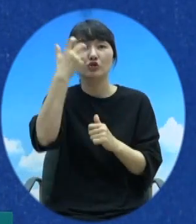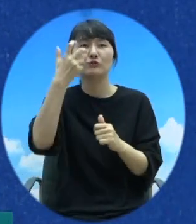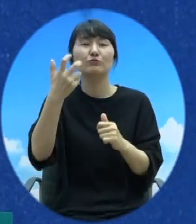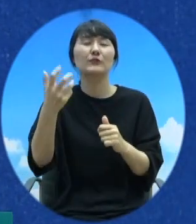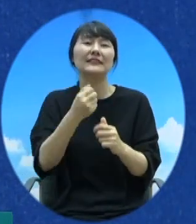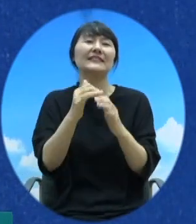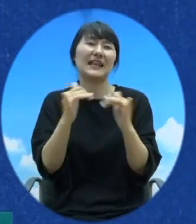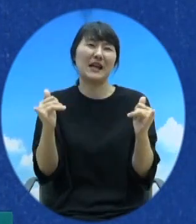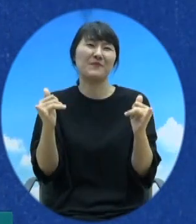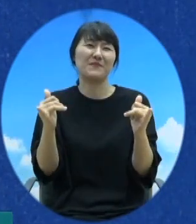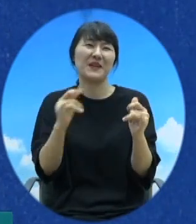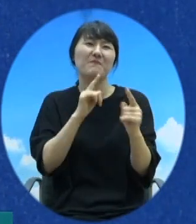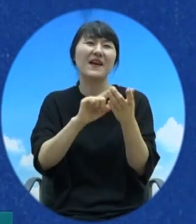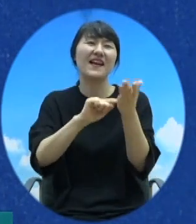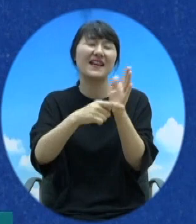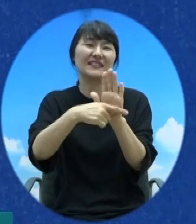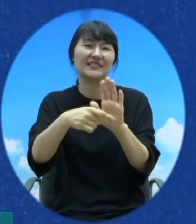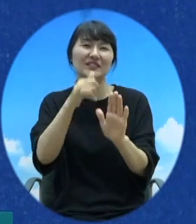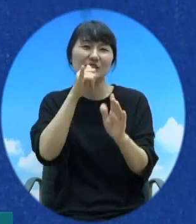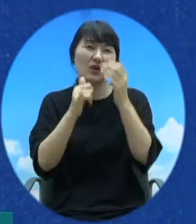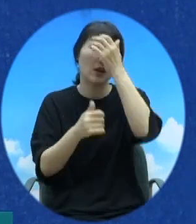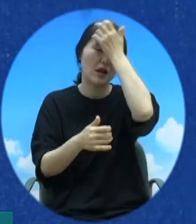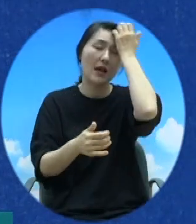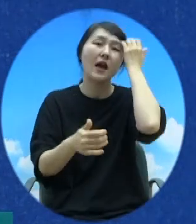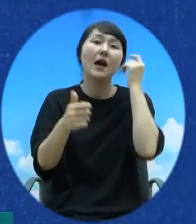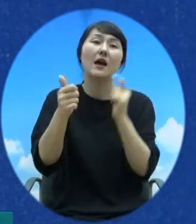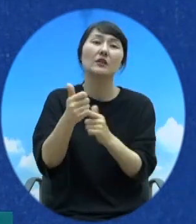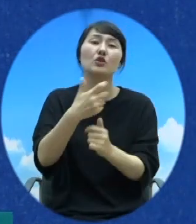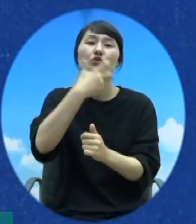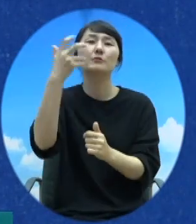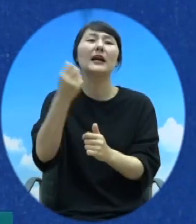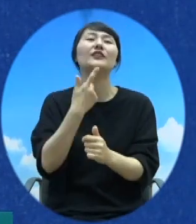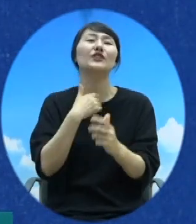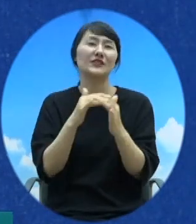사람이다. 헨리 포드는 꿈꾸는 사람이었다.